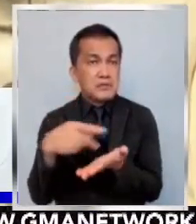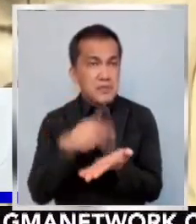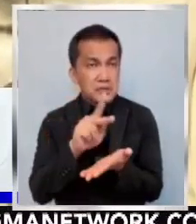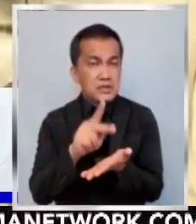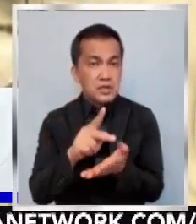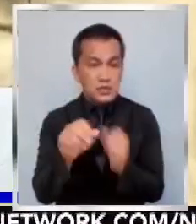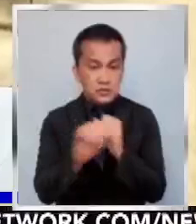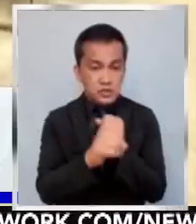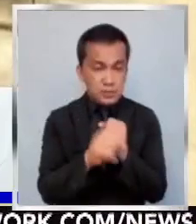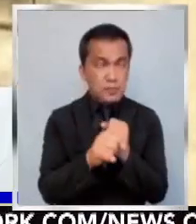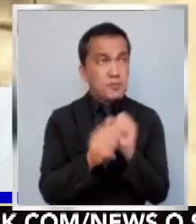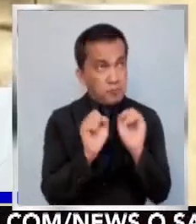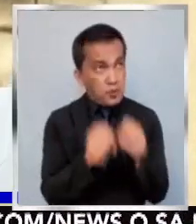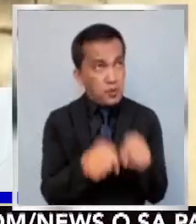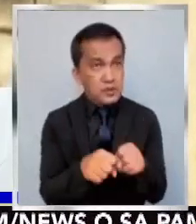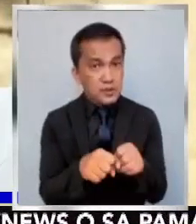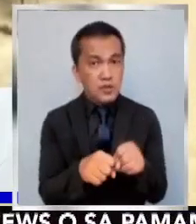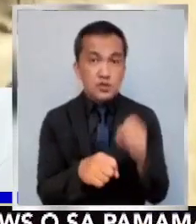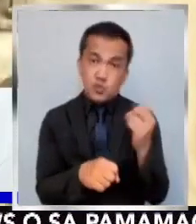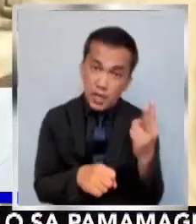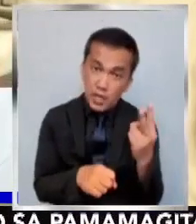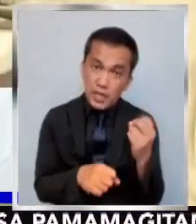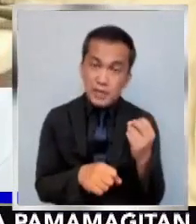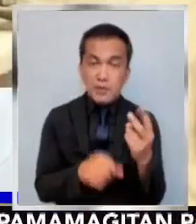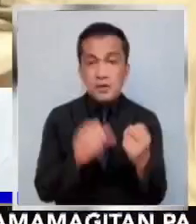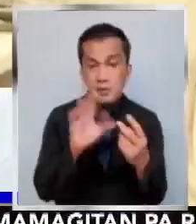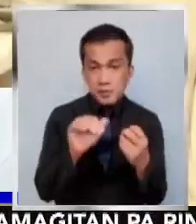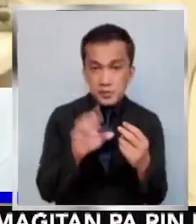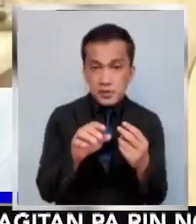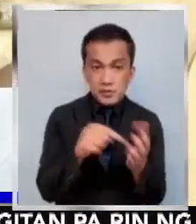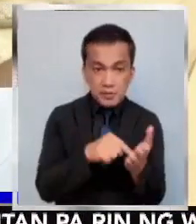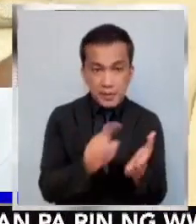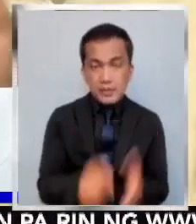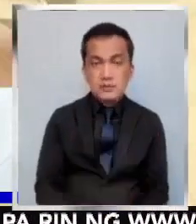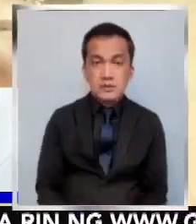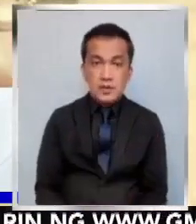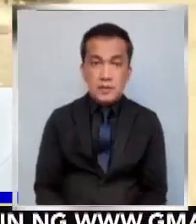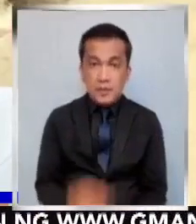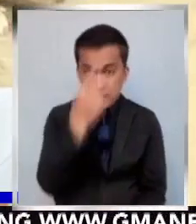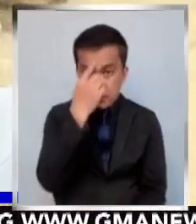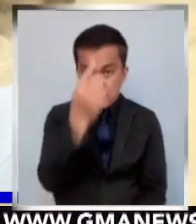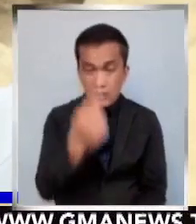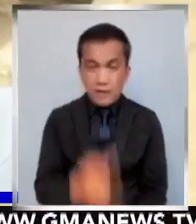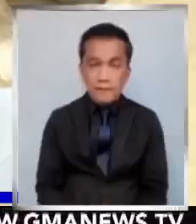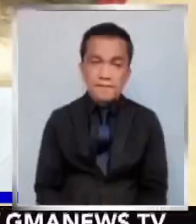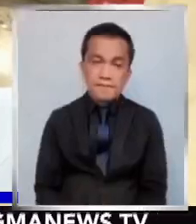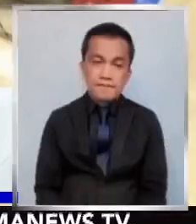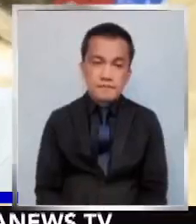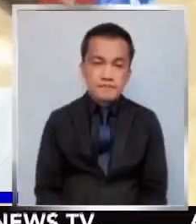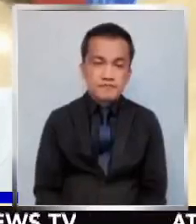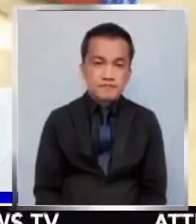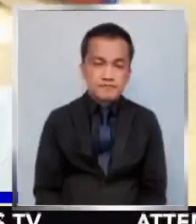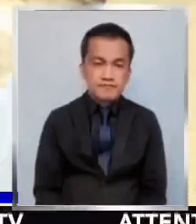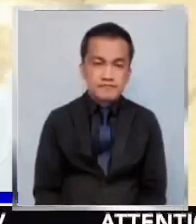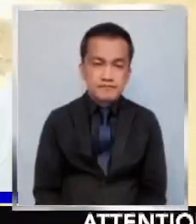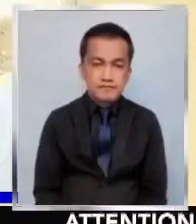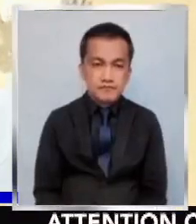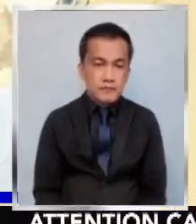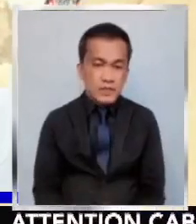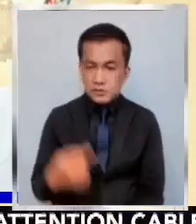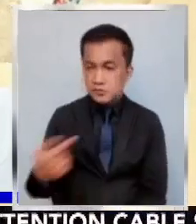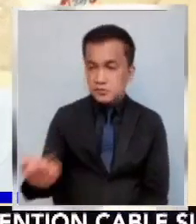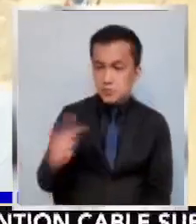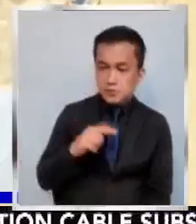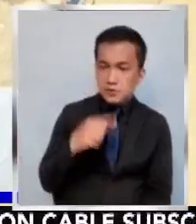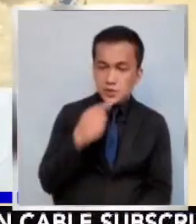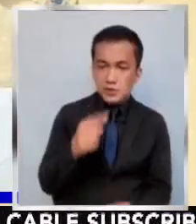kasi pwede ka pong mag 12-15 lang po yung pamasahe pag solo ka. So apektado rin ang budget mo. Ngayon nga lang po wala na po yung jeep